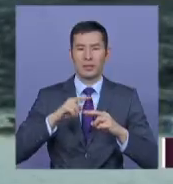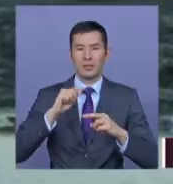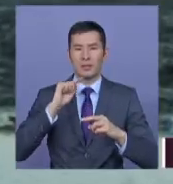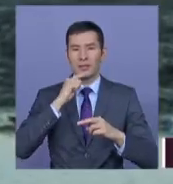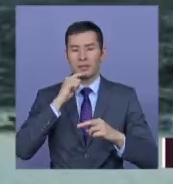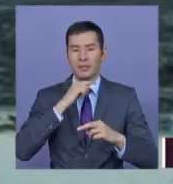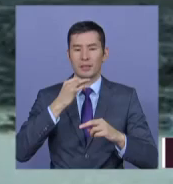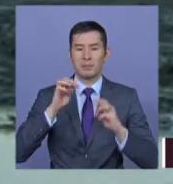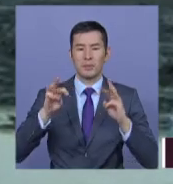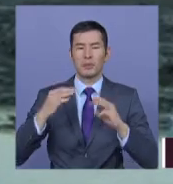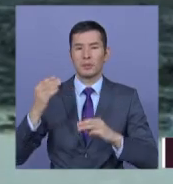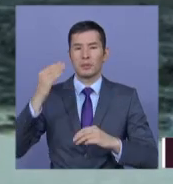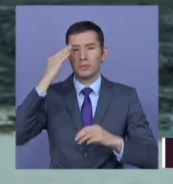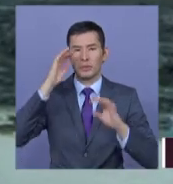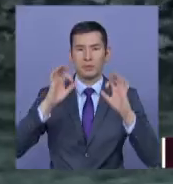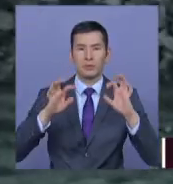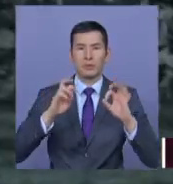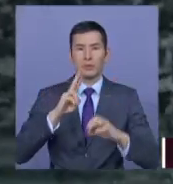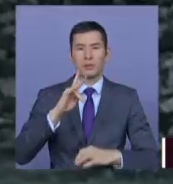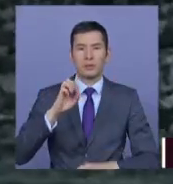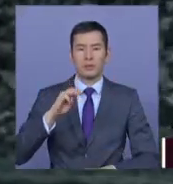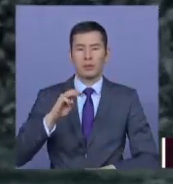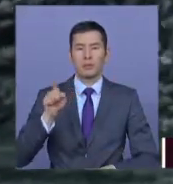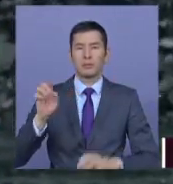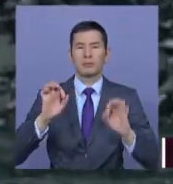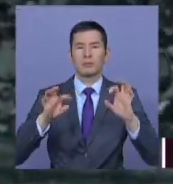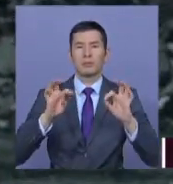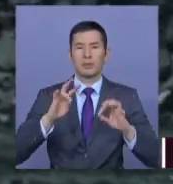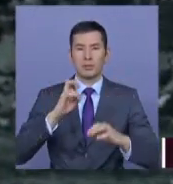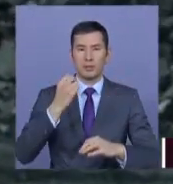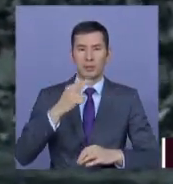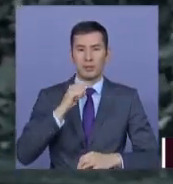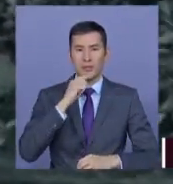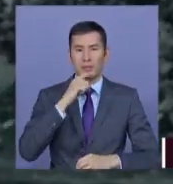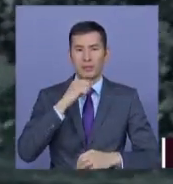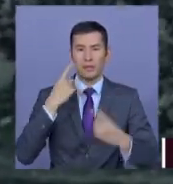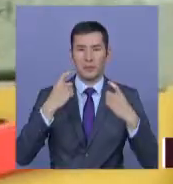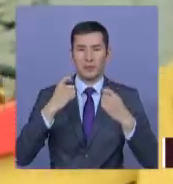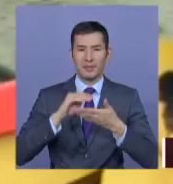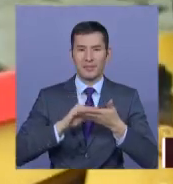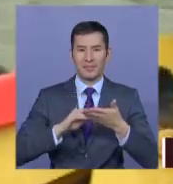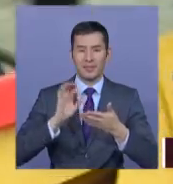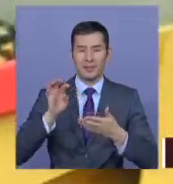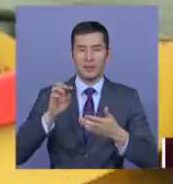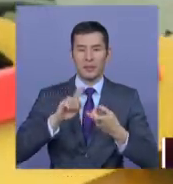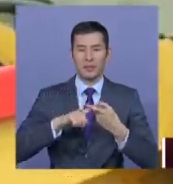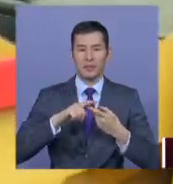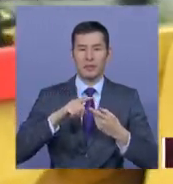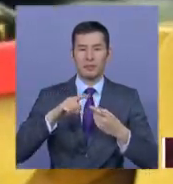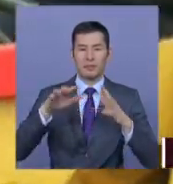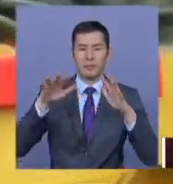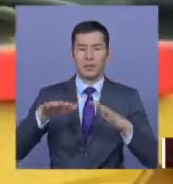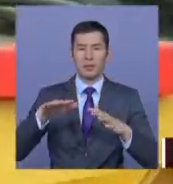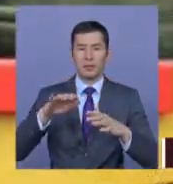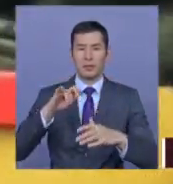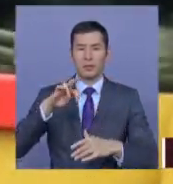инфрақұрылымдық даму министрлігінің өкілі Қанат Байытов берді. Оның сөзінше, ұлттық экономика берген мәліметке сәйкес, делдалдар тауар биржасында көмір